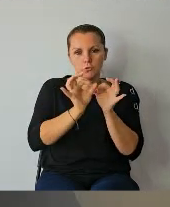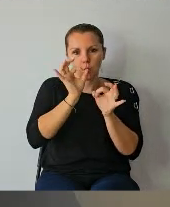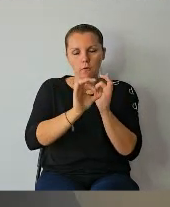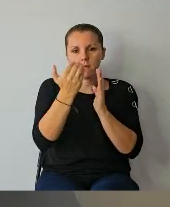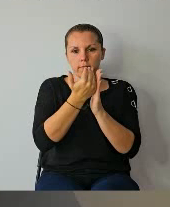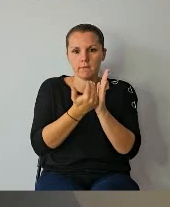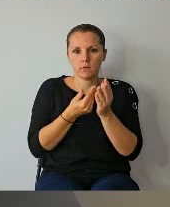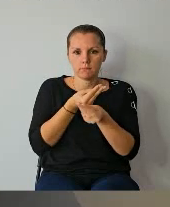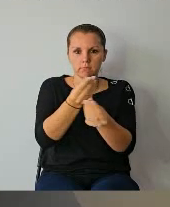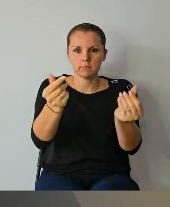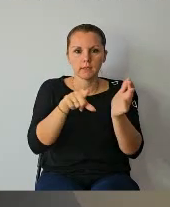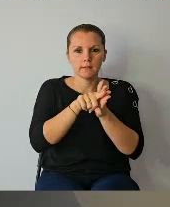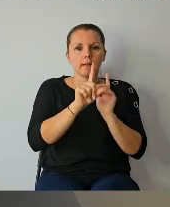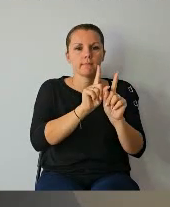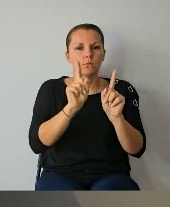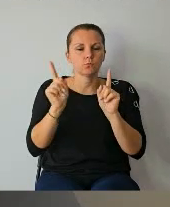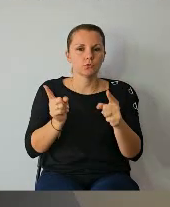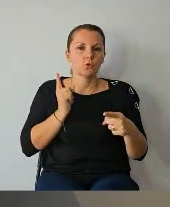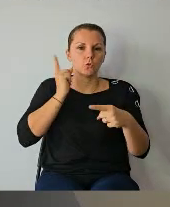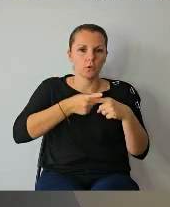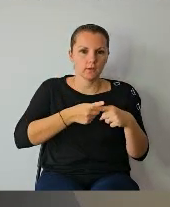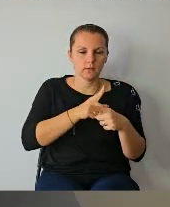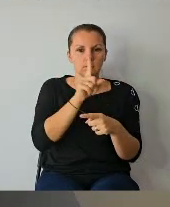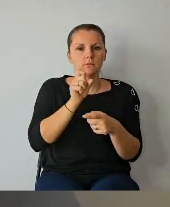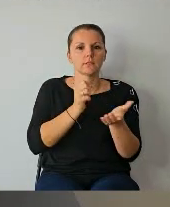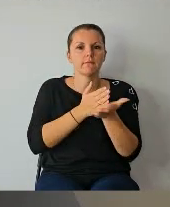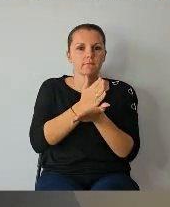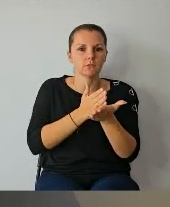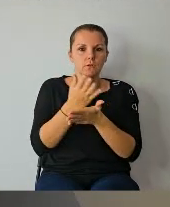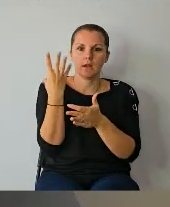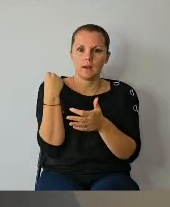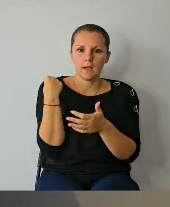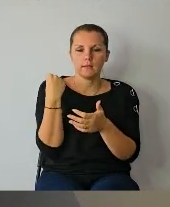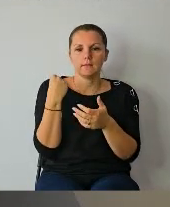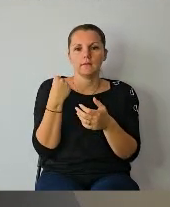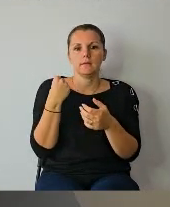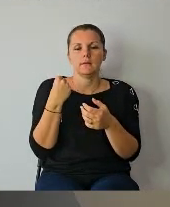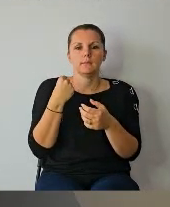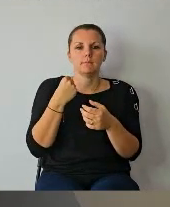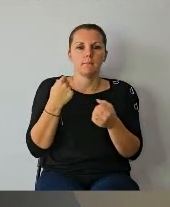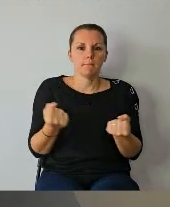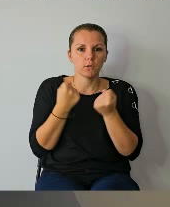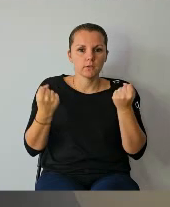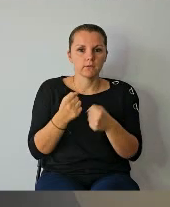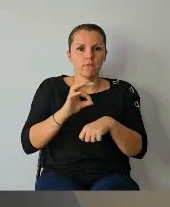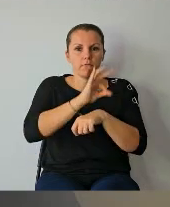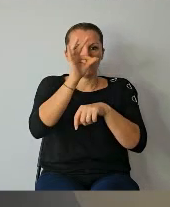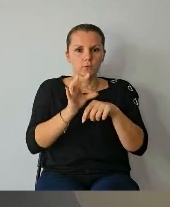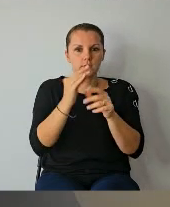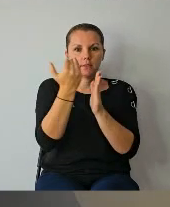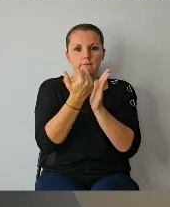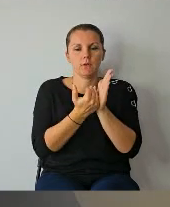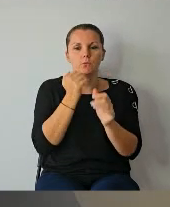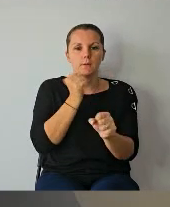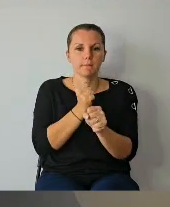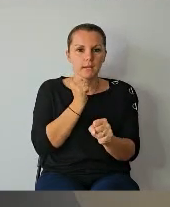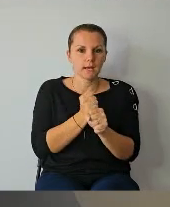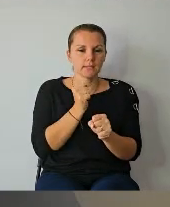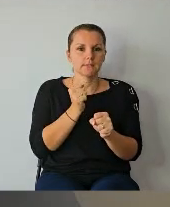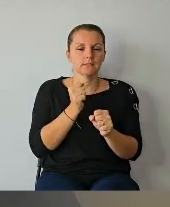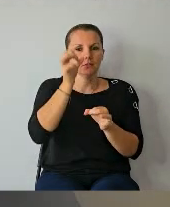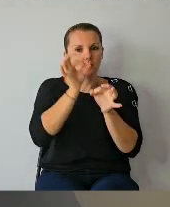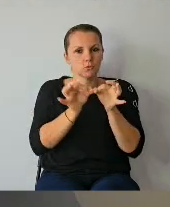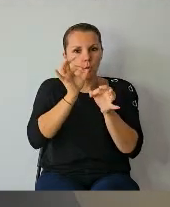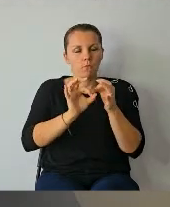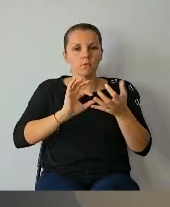warunki przyznawania nauczycielom dodatków za wysługę lat pracy motywacyjnego, funkcyjnego, za warunki pracy, szczegółowy sposób